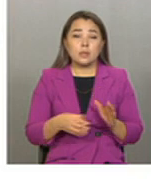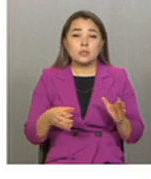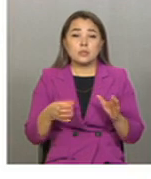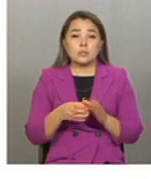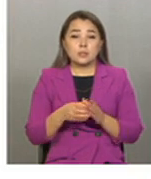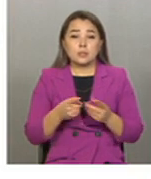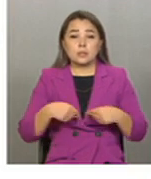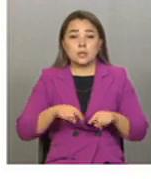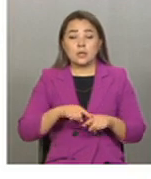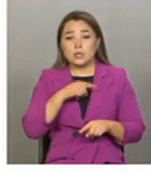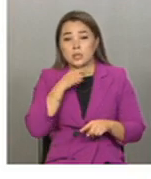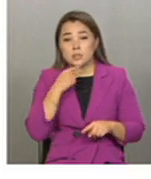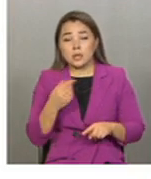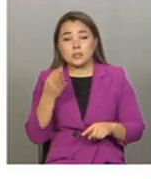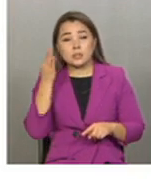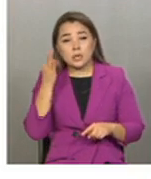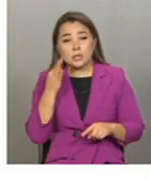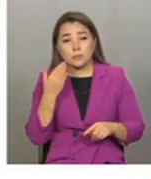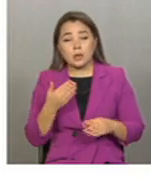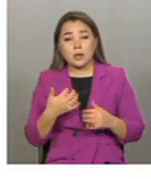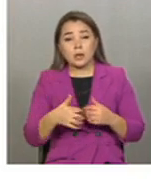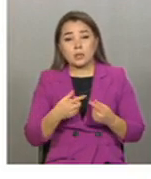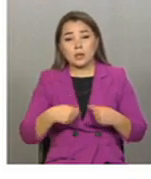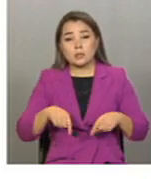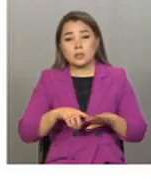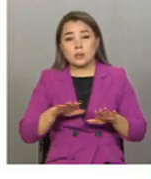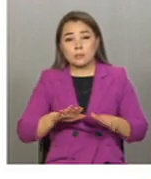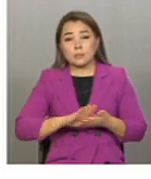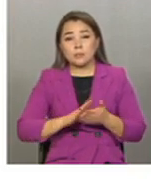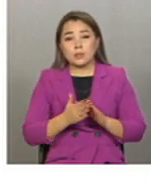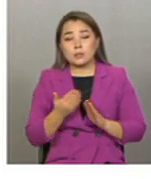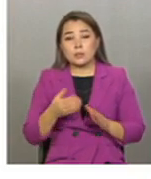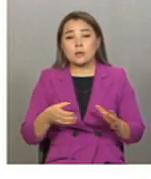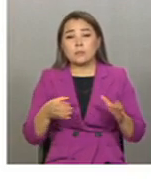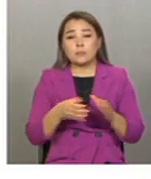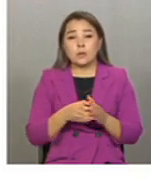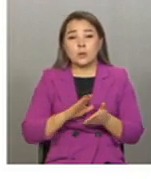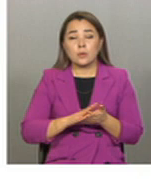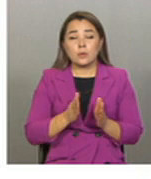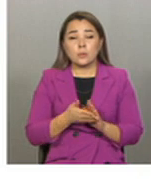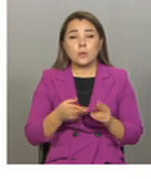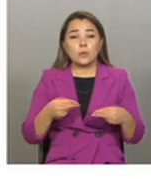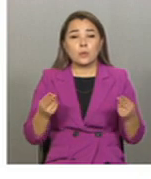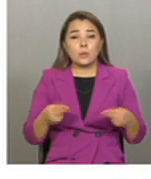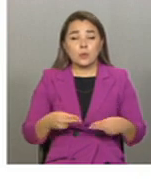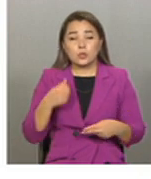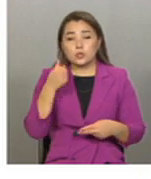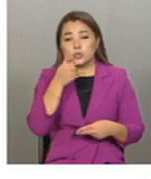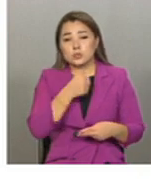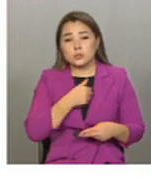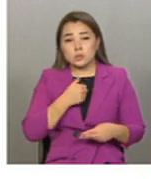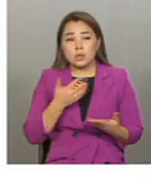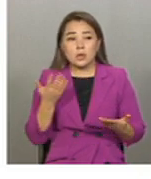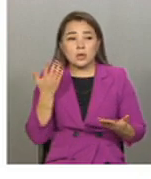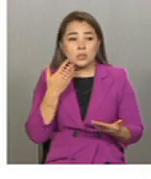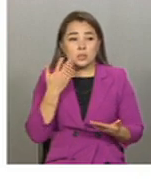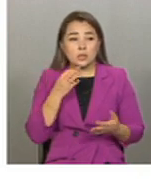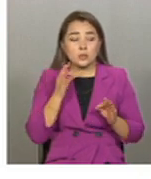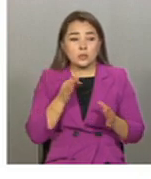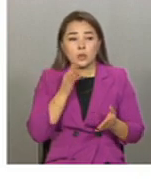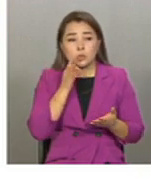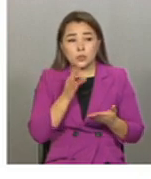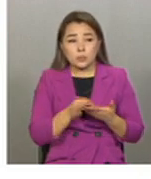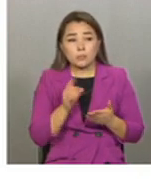Ресей мен Германия арасындағы бітімге қол қойылған жыл. Дұрыс жауабы